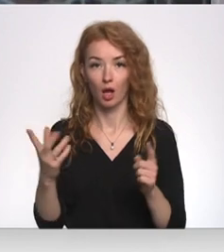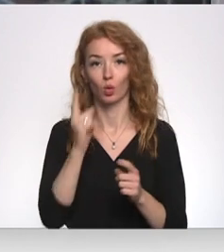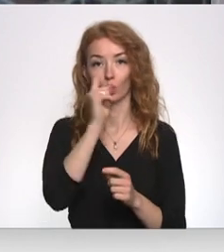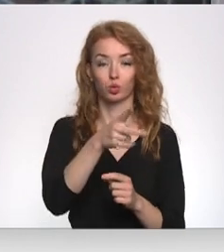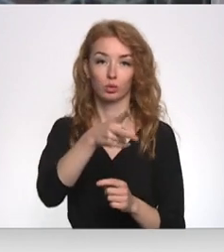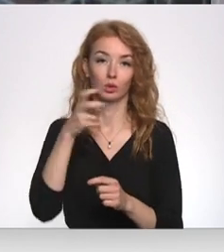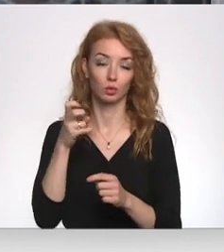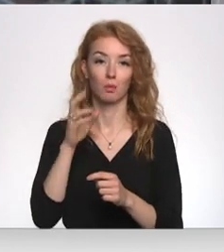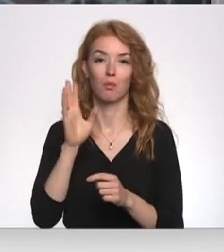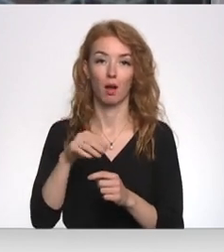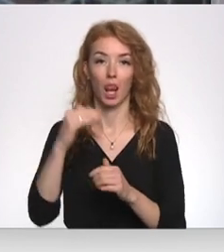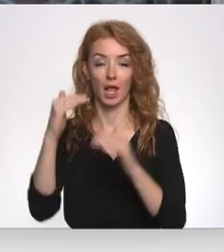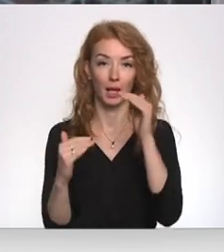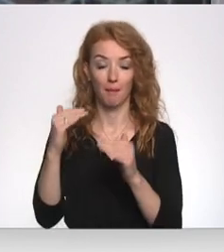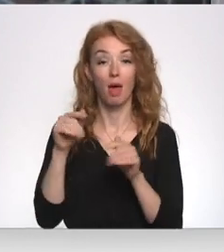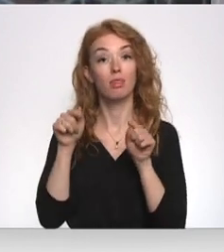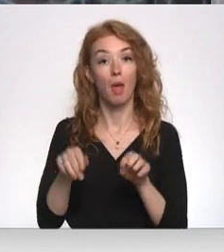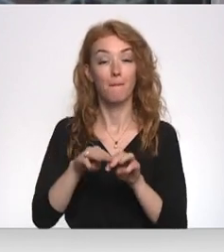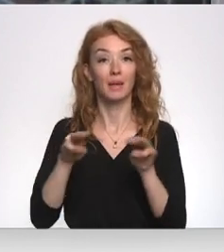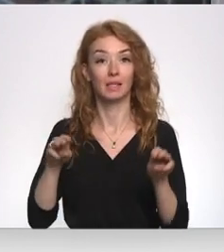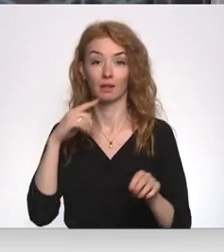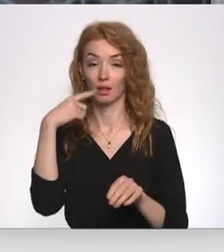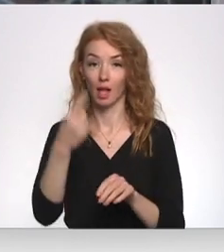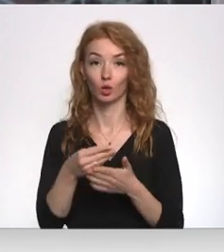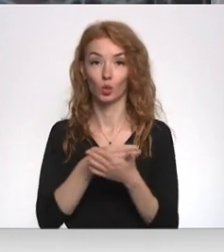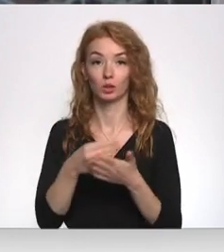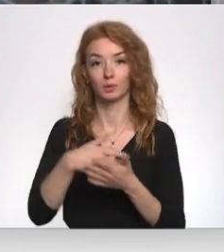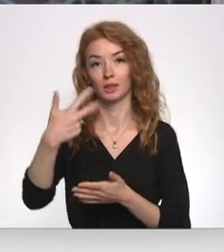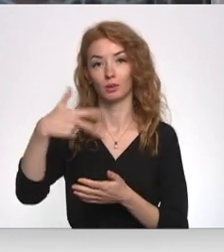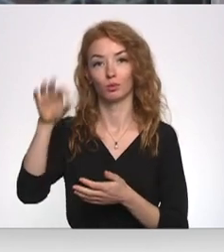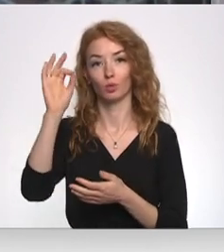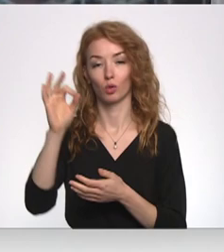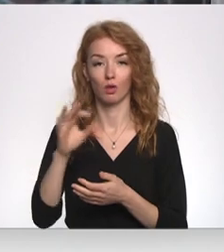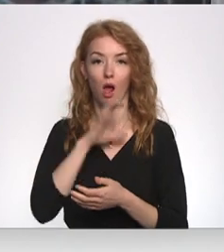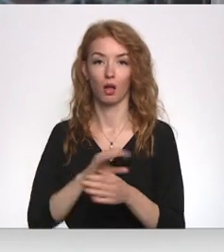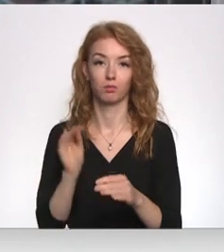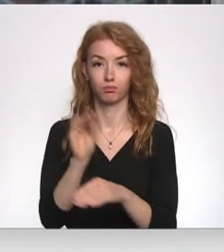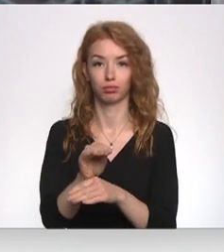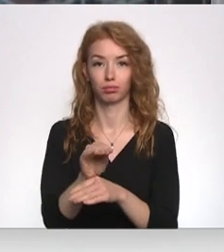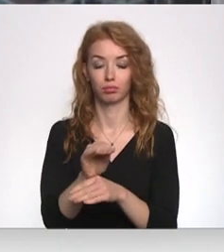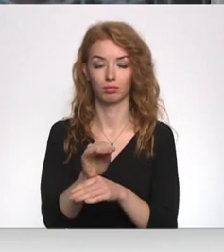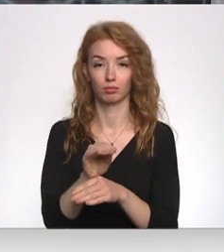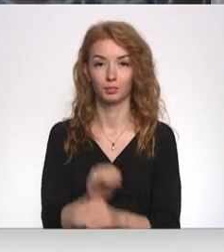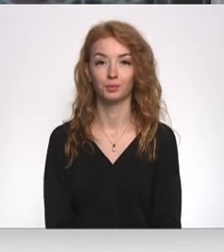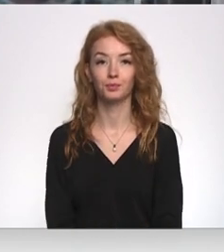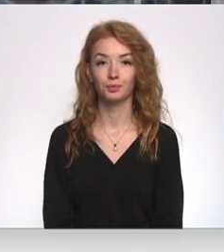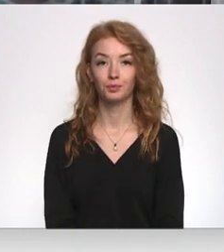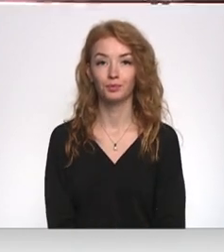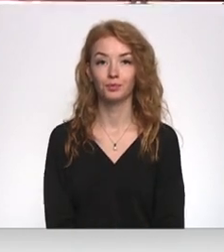algu par likmi. Tas, pēc ministras teiktā, nozīmētu 30% lielu algas pieaugumu. Stāst Vita